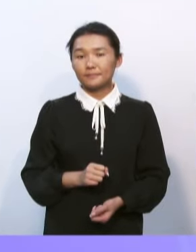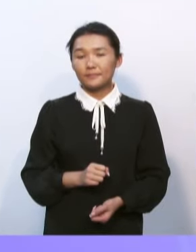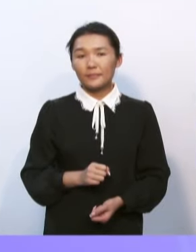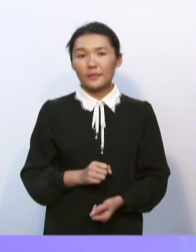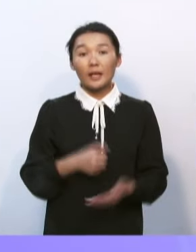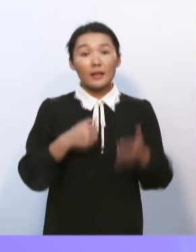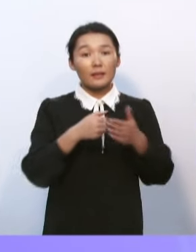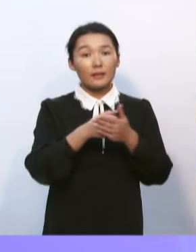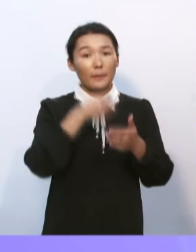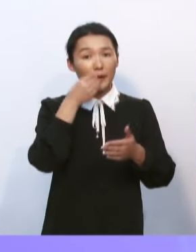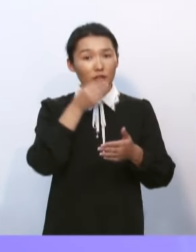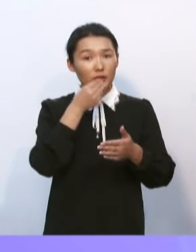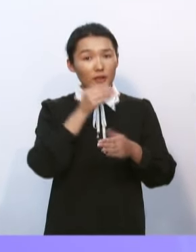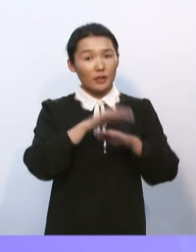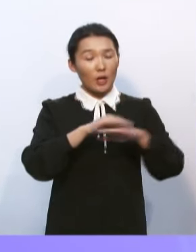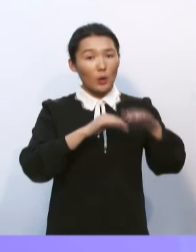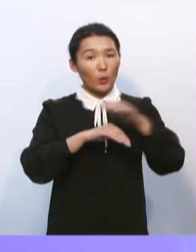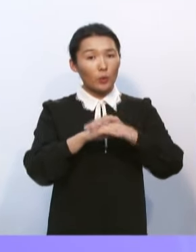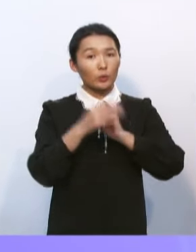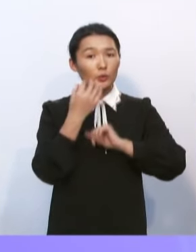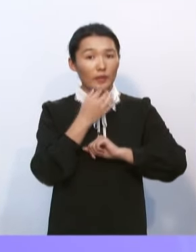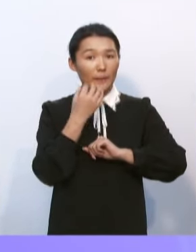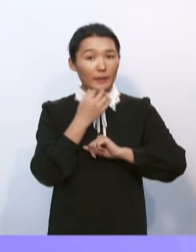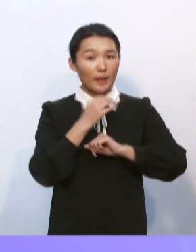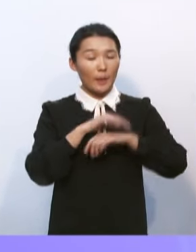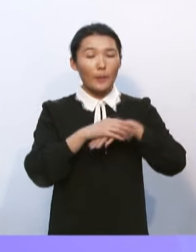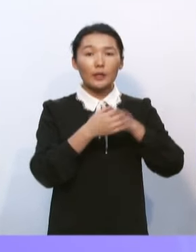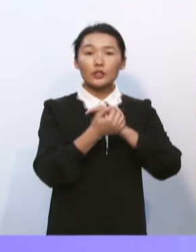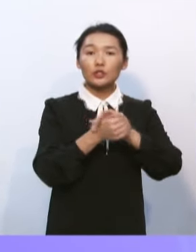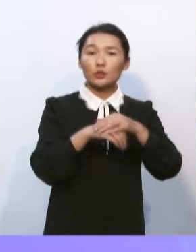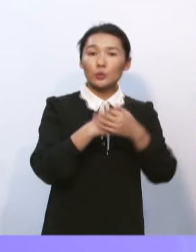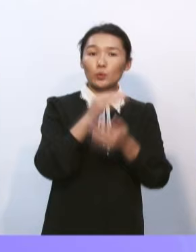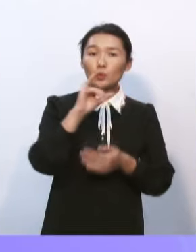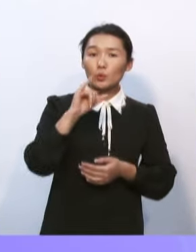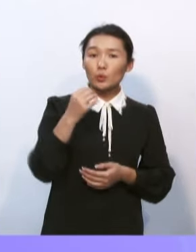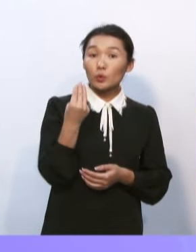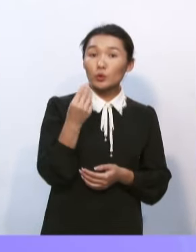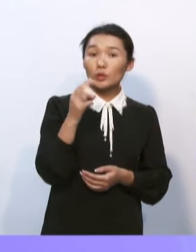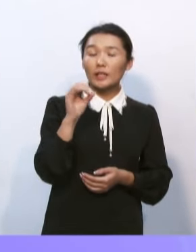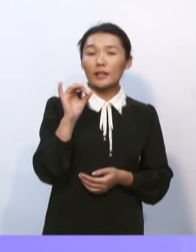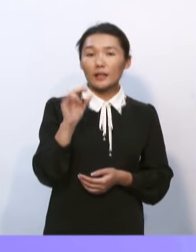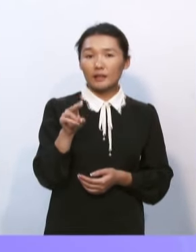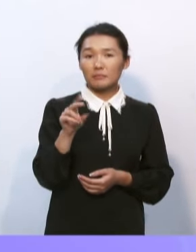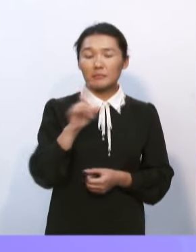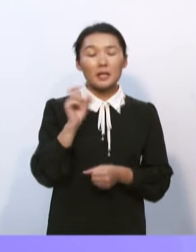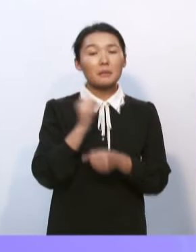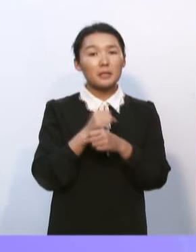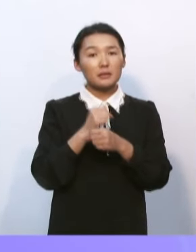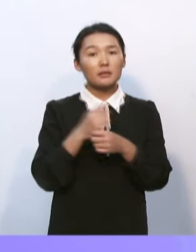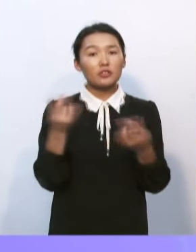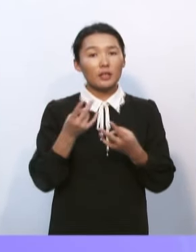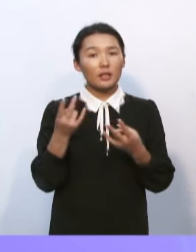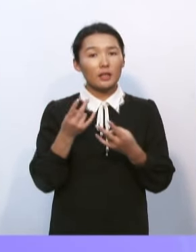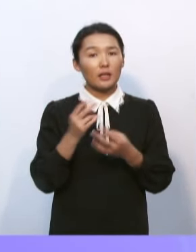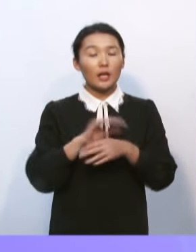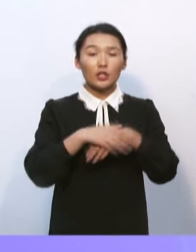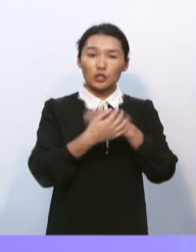Тамак ичерде колду самындап жууш керек. Эмне кылыш керек? Жууш керек.